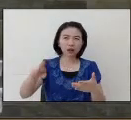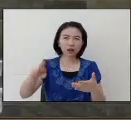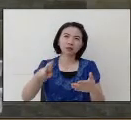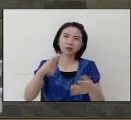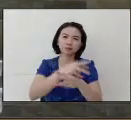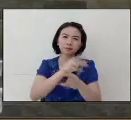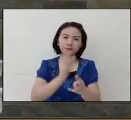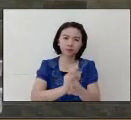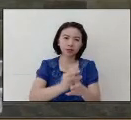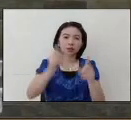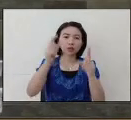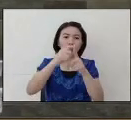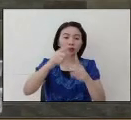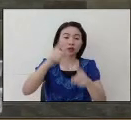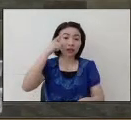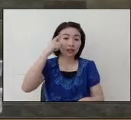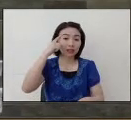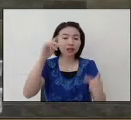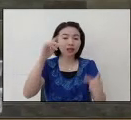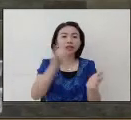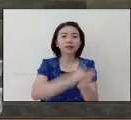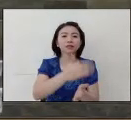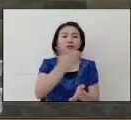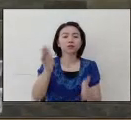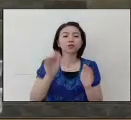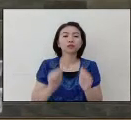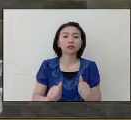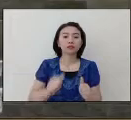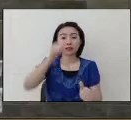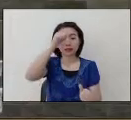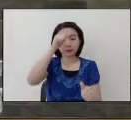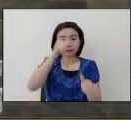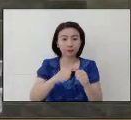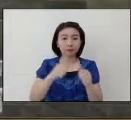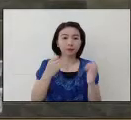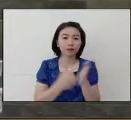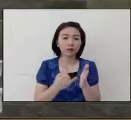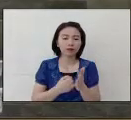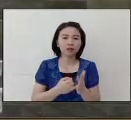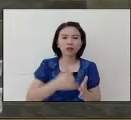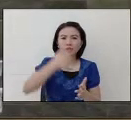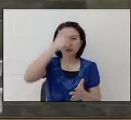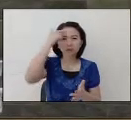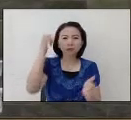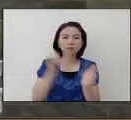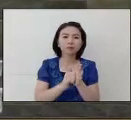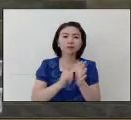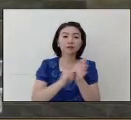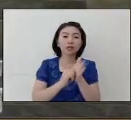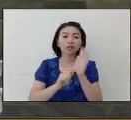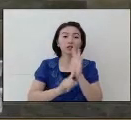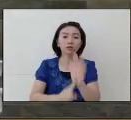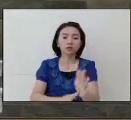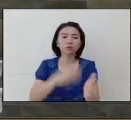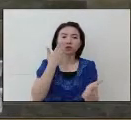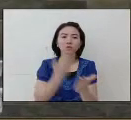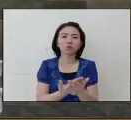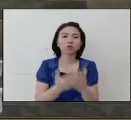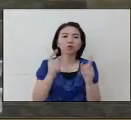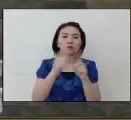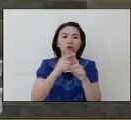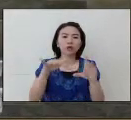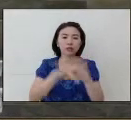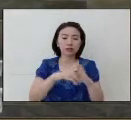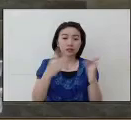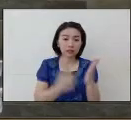po yan sa salitang think. Because yan po ang napakagandang emphasis po dyan sa verse na yan. Ano man ang nandoon